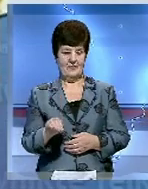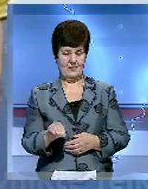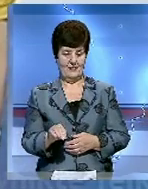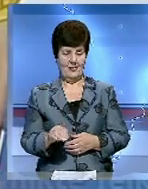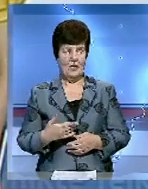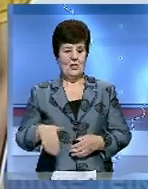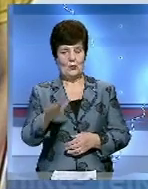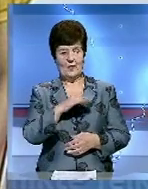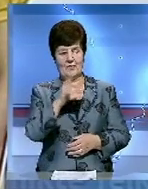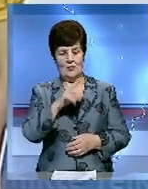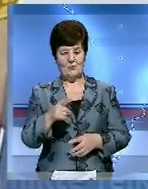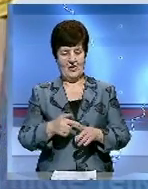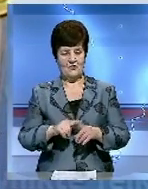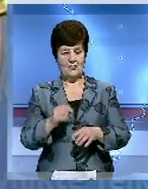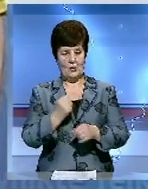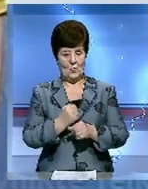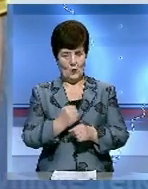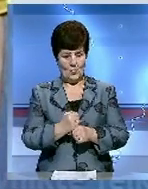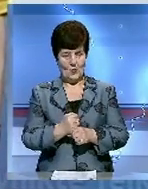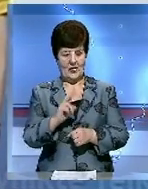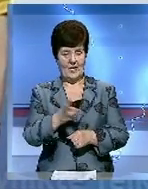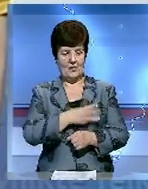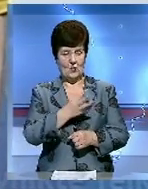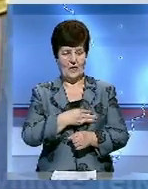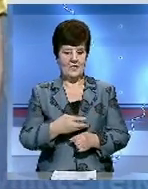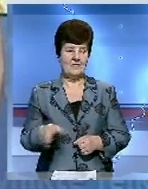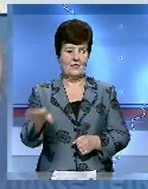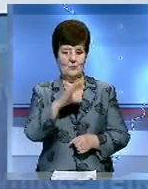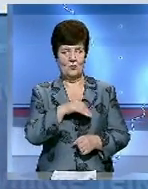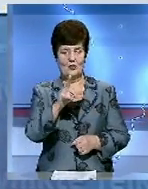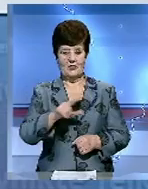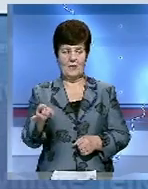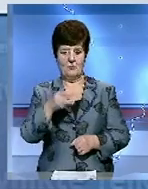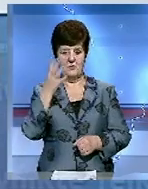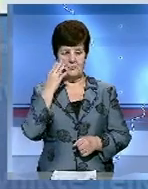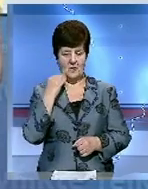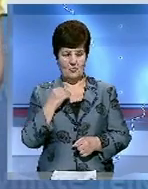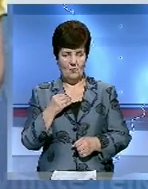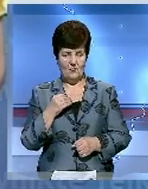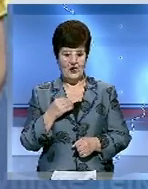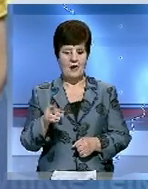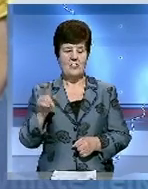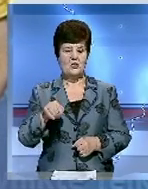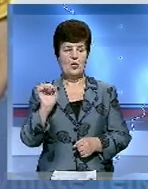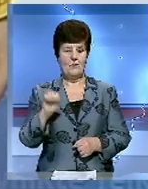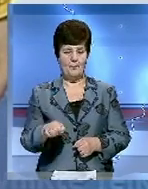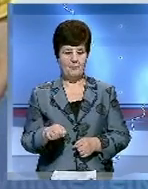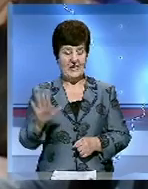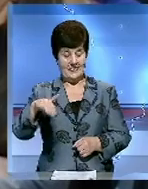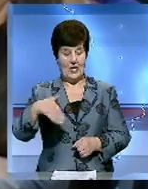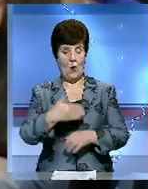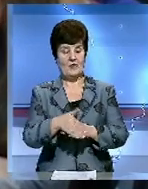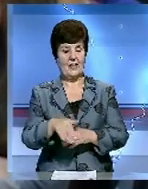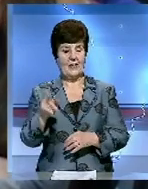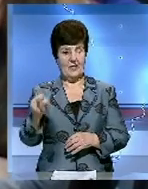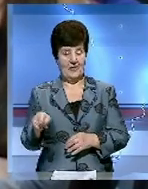acest lucru, fapt pe care îl doresc tuturor cetățenilor Republicii Moldova, atât acasă, dar și peste hotarele ei. Dar în cazul în care